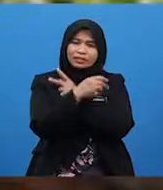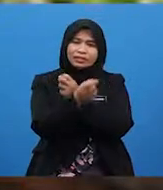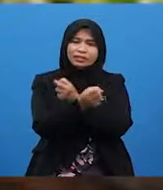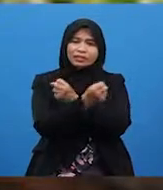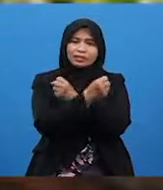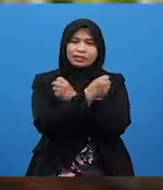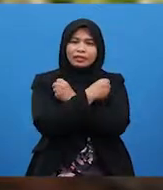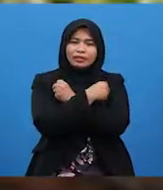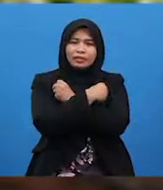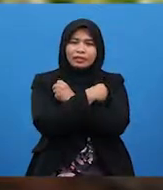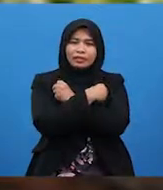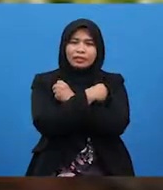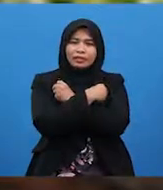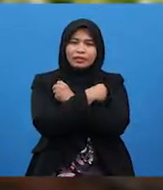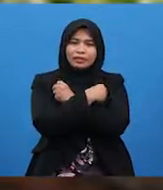sayang